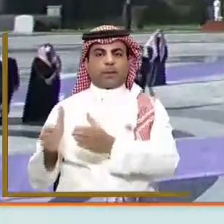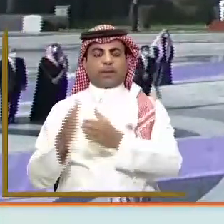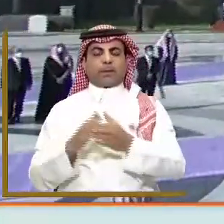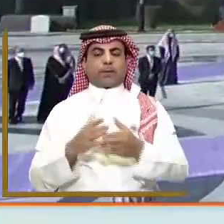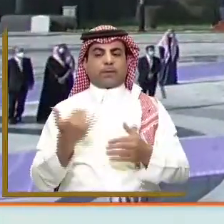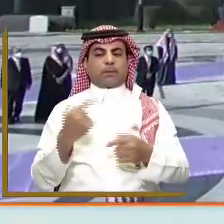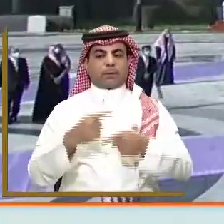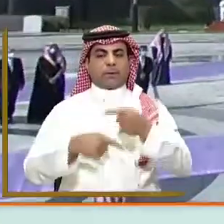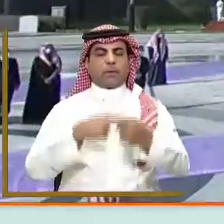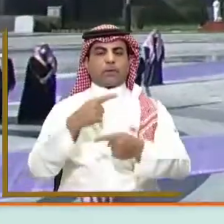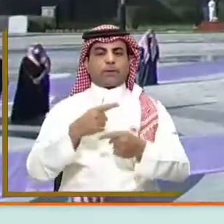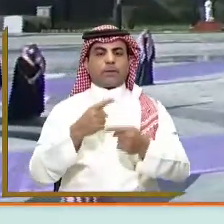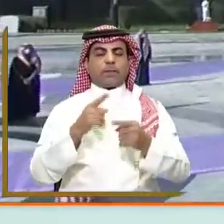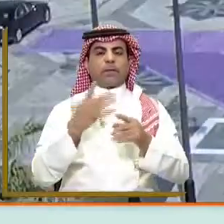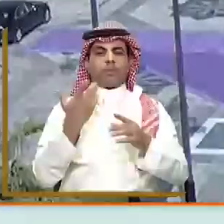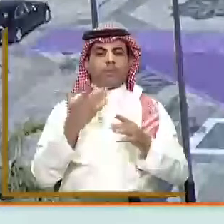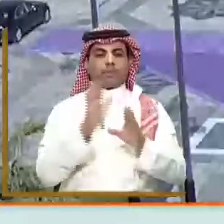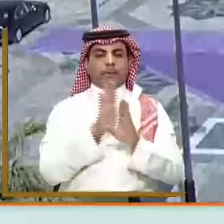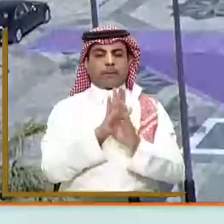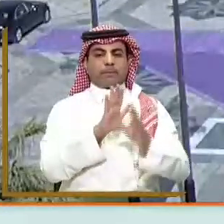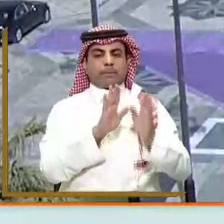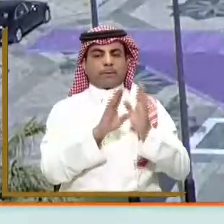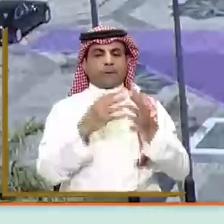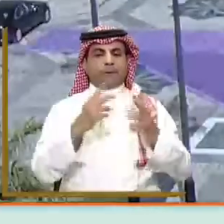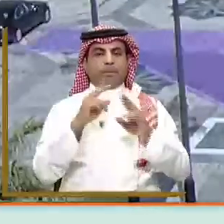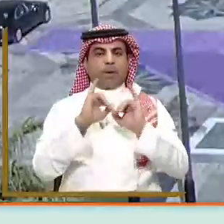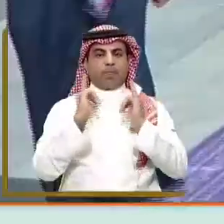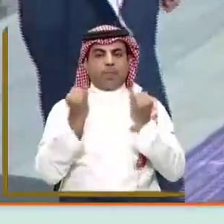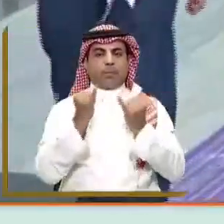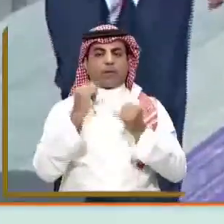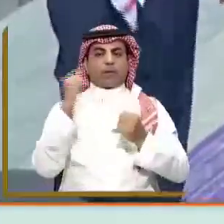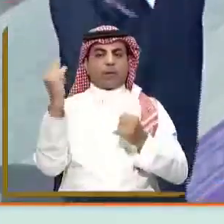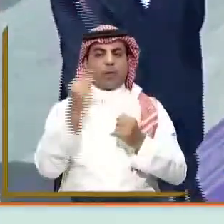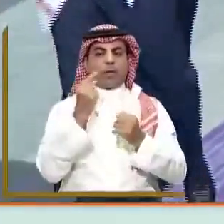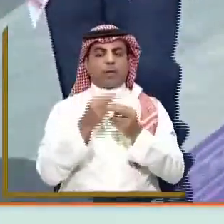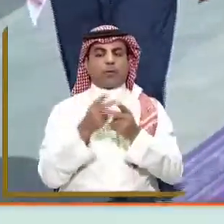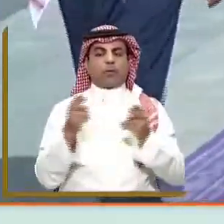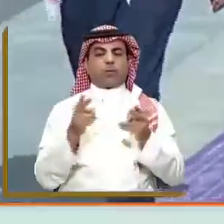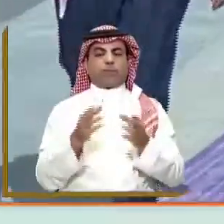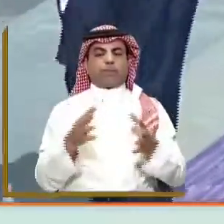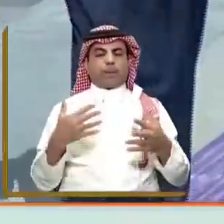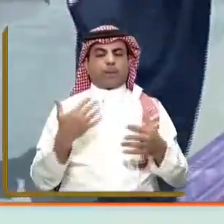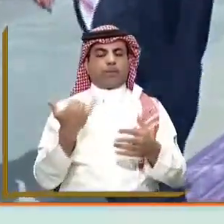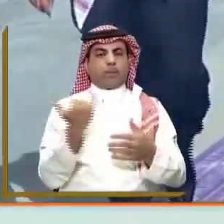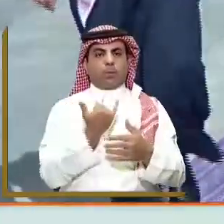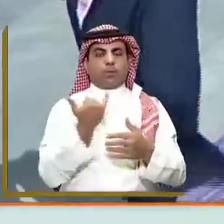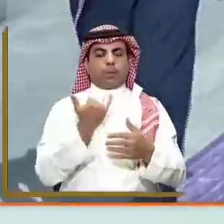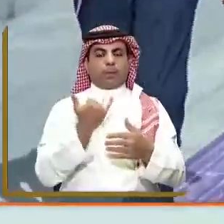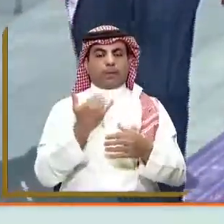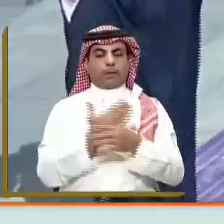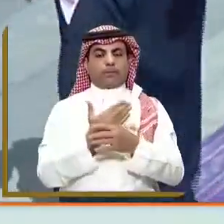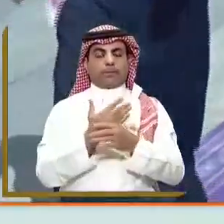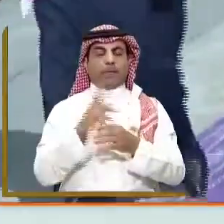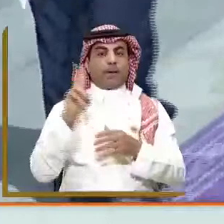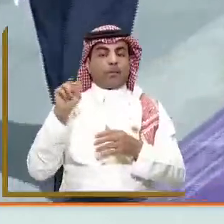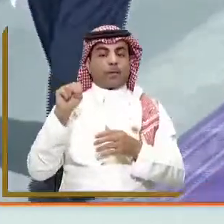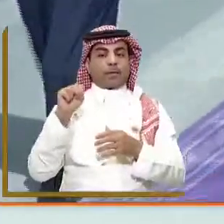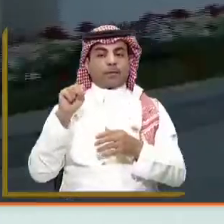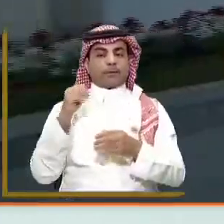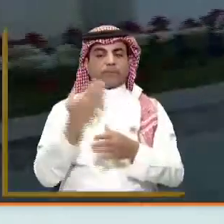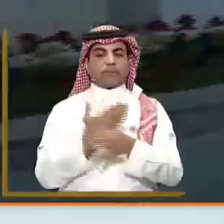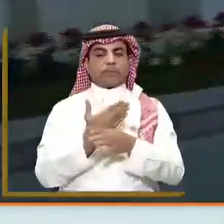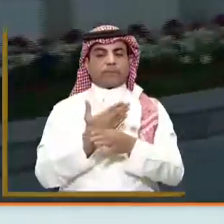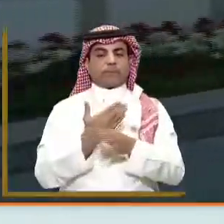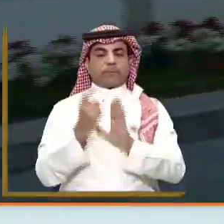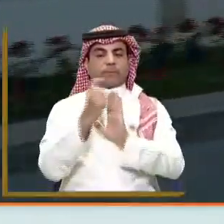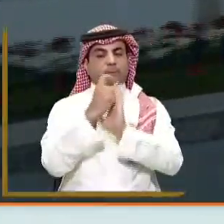على مواصلة تبادل الدعم والتنسيق في المنظمات والمحافل الدولية، وشددا على أهمية الالتزام